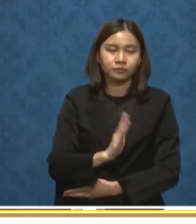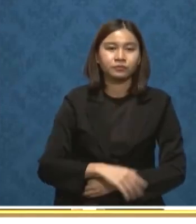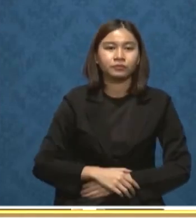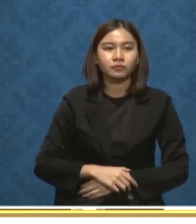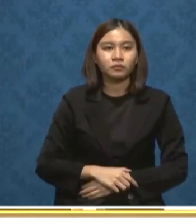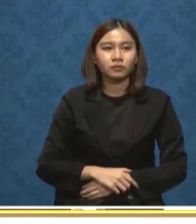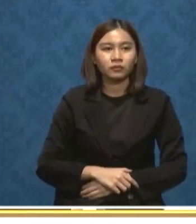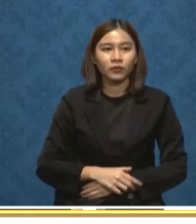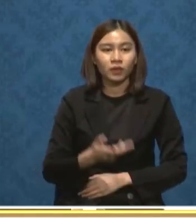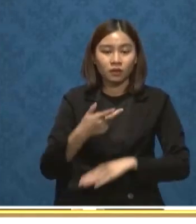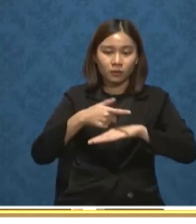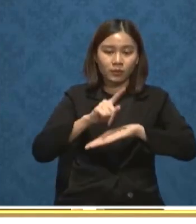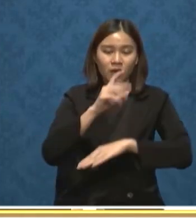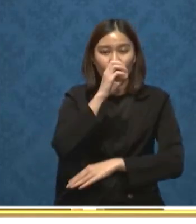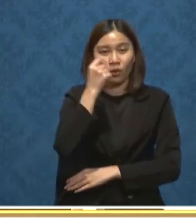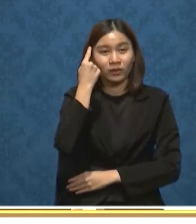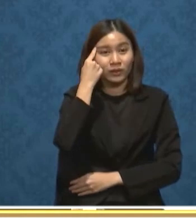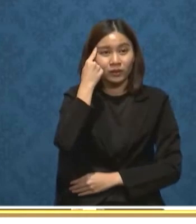ถมาทานครั ลองคิดดูครั